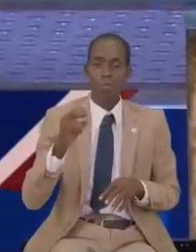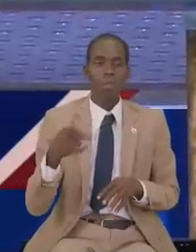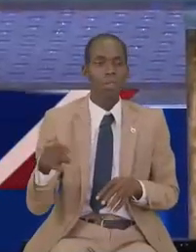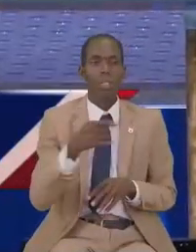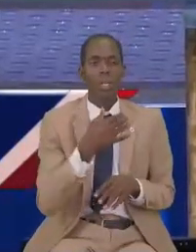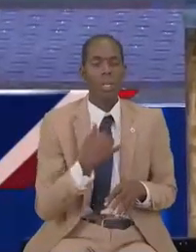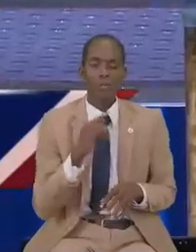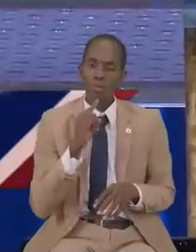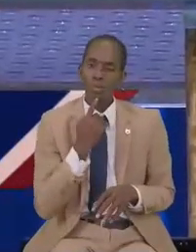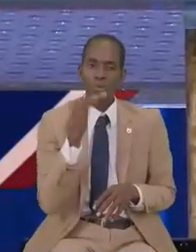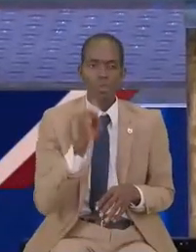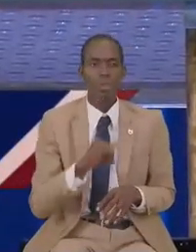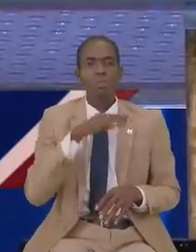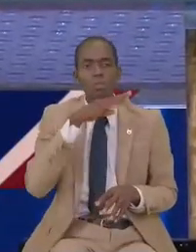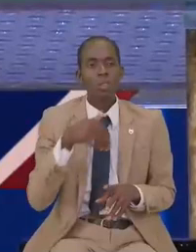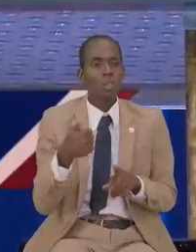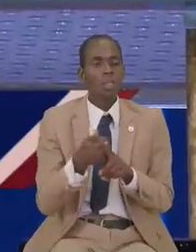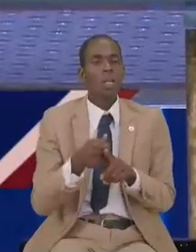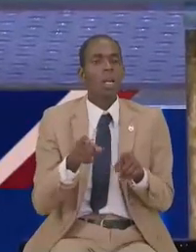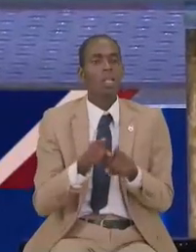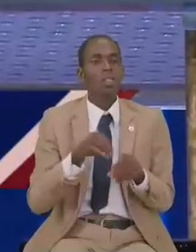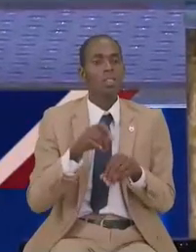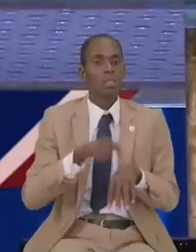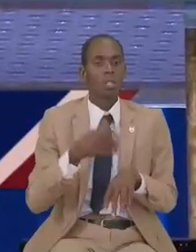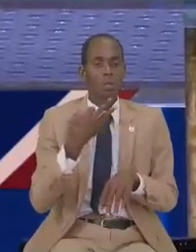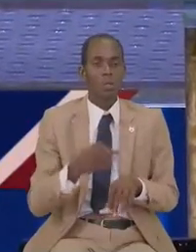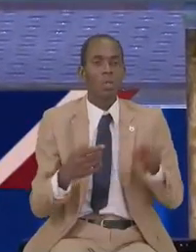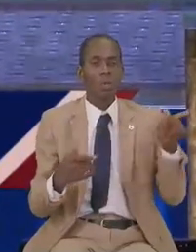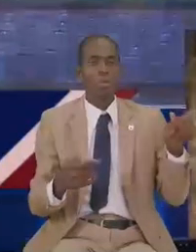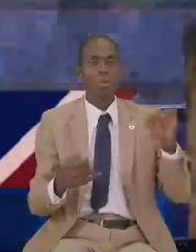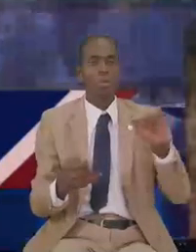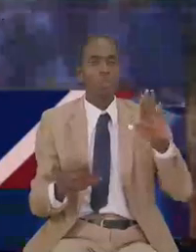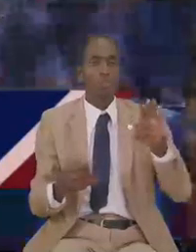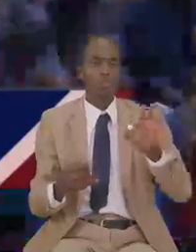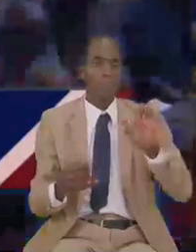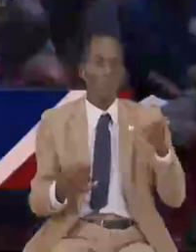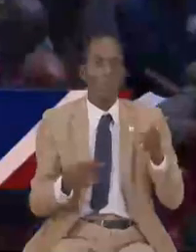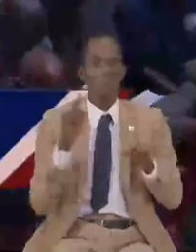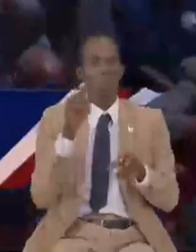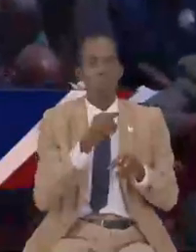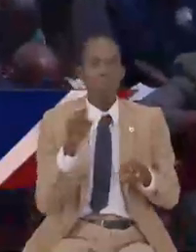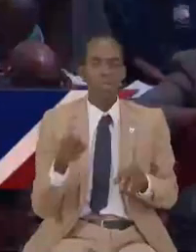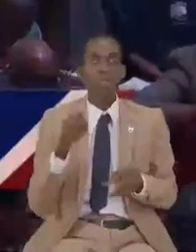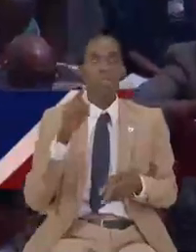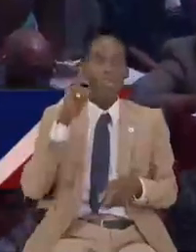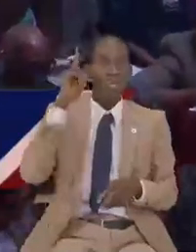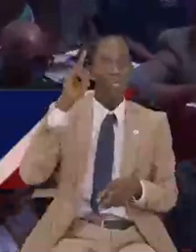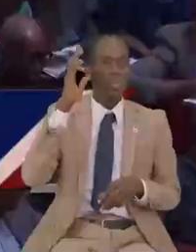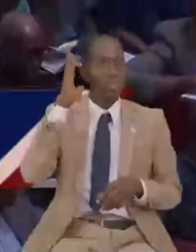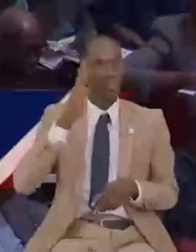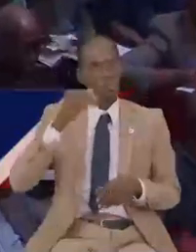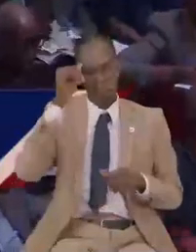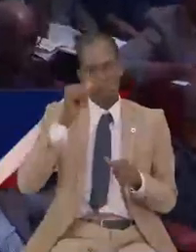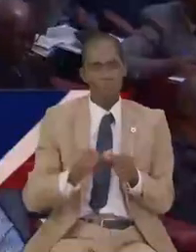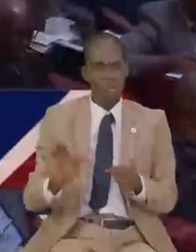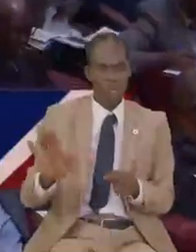dans la corruption comme au jour de Gibeah. L'Éternel se souvient de leur